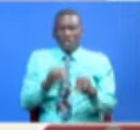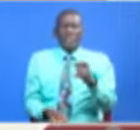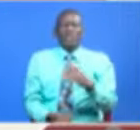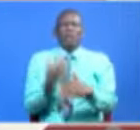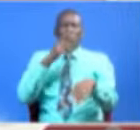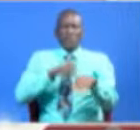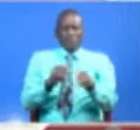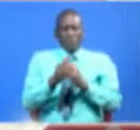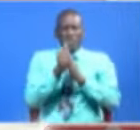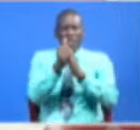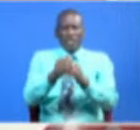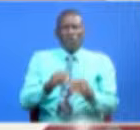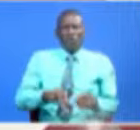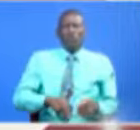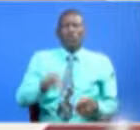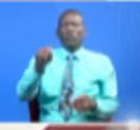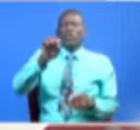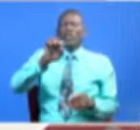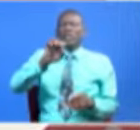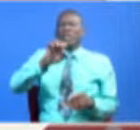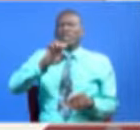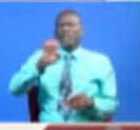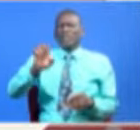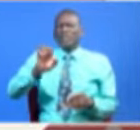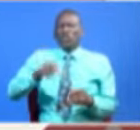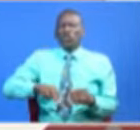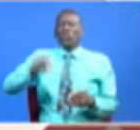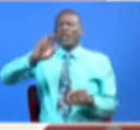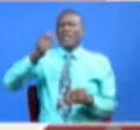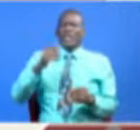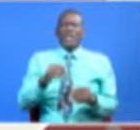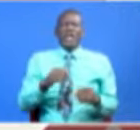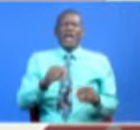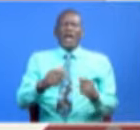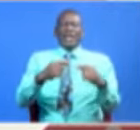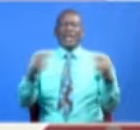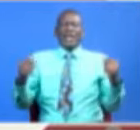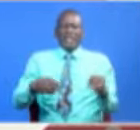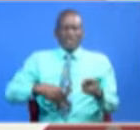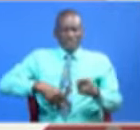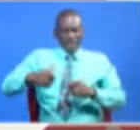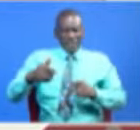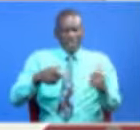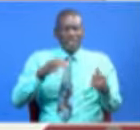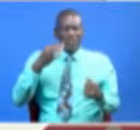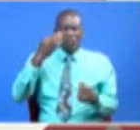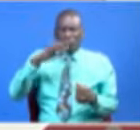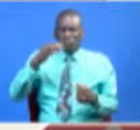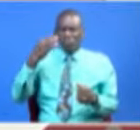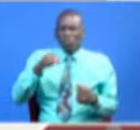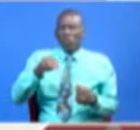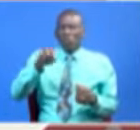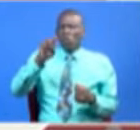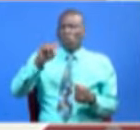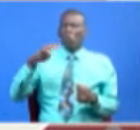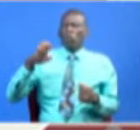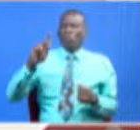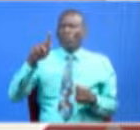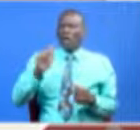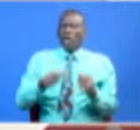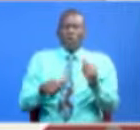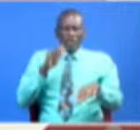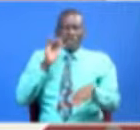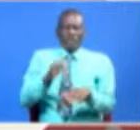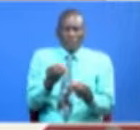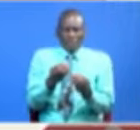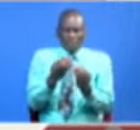kutoka kaskazini mwa Kenya wakipinga vikali uzaji na utumizi wa mmea huo ambao wanasema unaathiri maisha ya vijana wengi kutoka maeneo hayo.